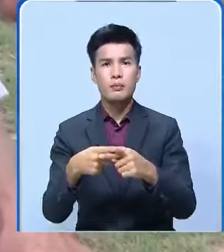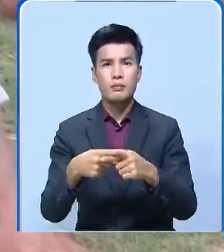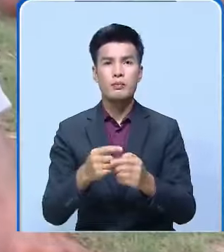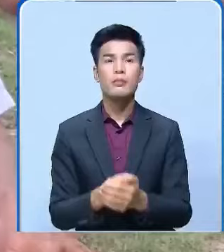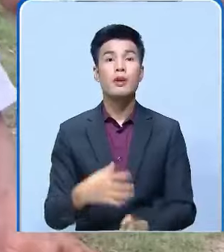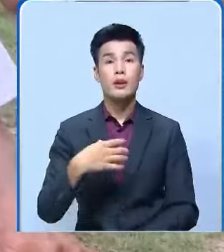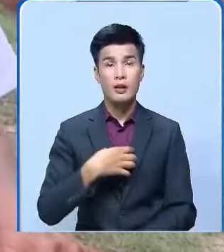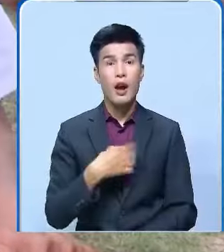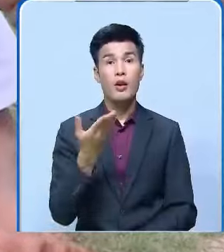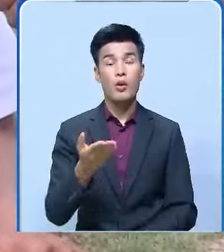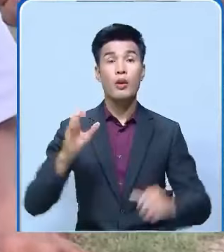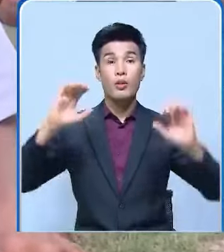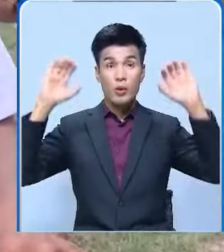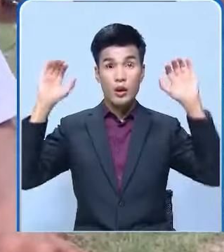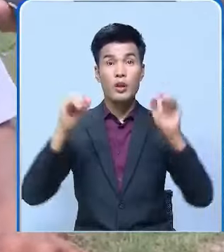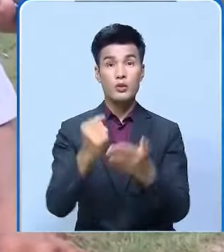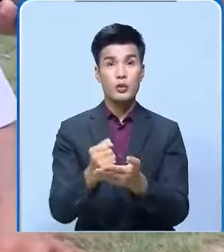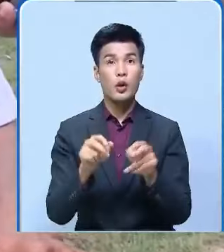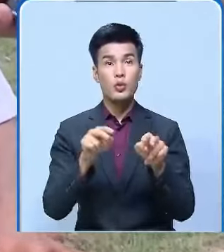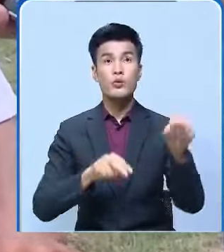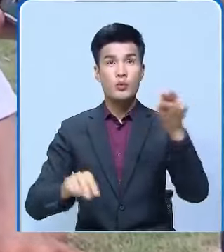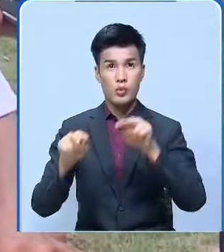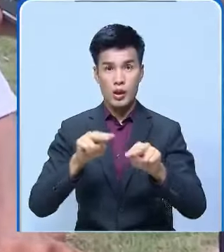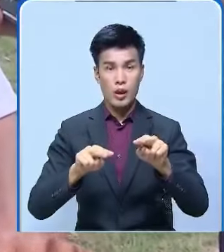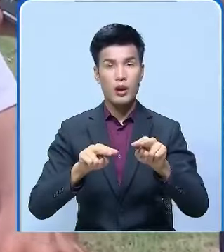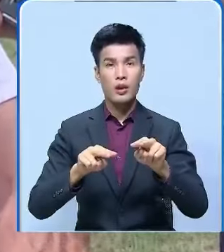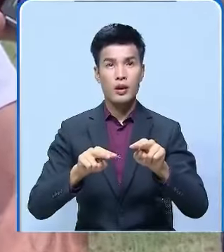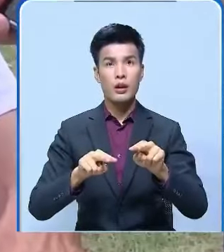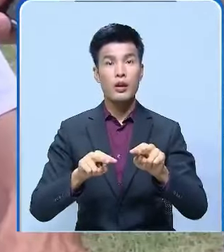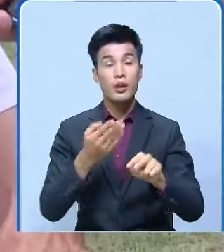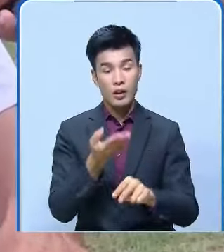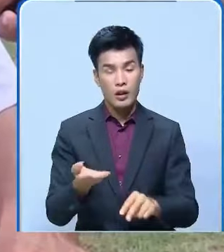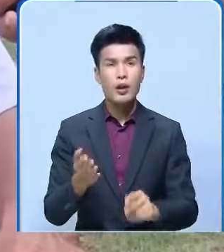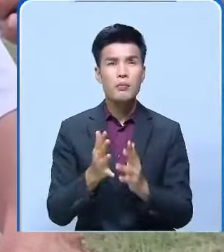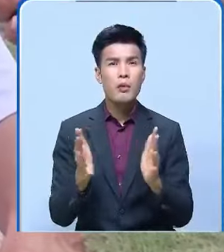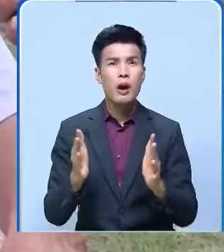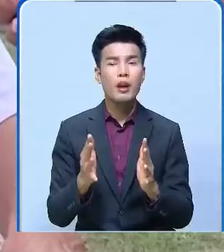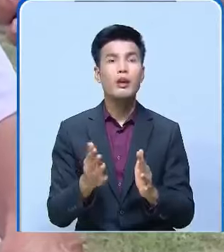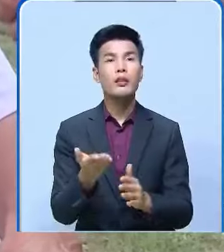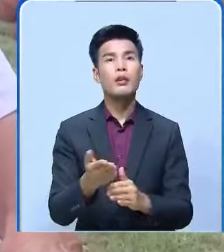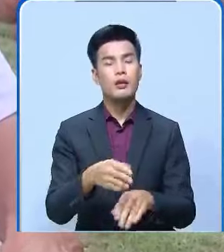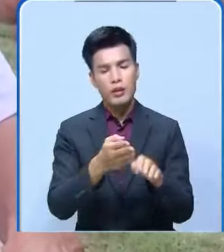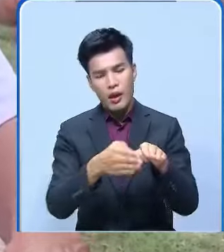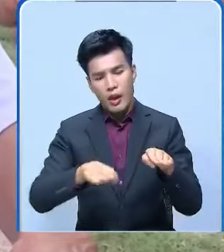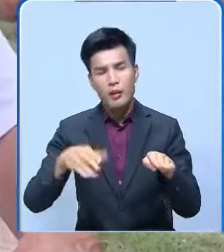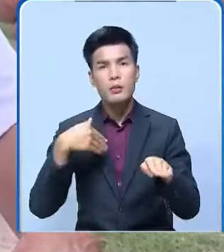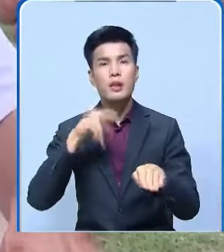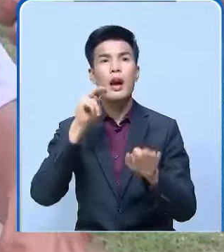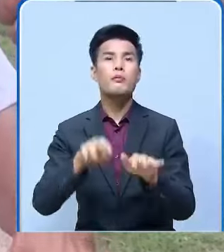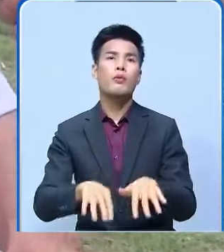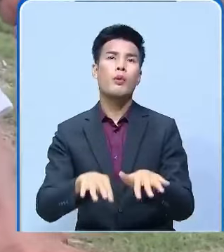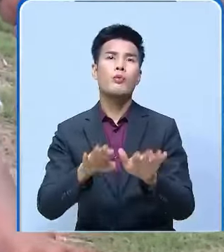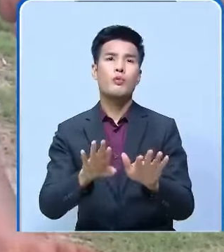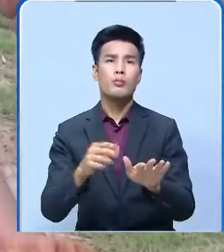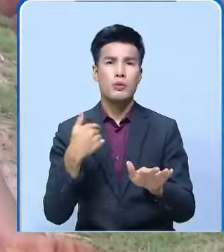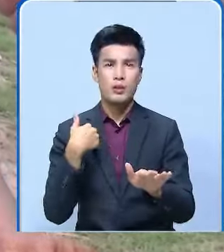ากให้หน่วยงานเข้ามาดูแลอย่างนี้แหละจ้ะเนี่ยก็เป็นฝนพอฝนมาก็ขังนะเนี่ยแอ่งน้ำหน้าบ้านเนี่ยก็ขังตรงเนี้ย